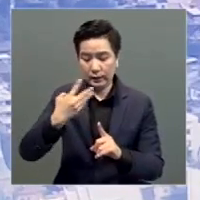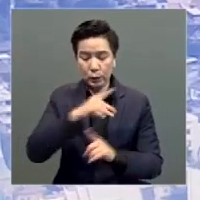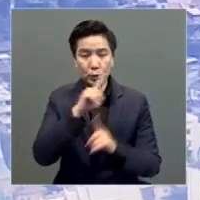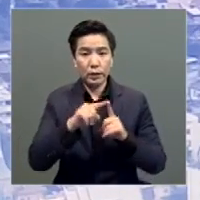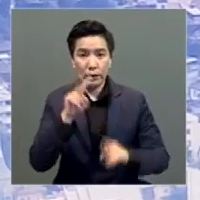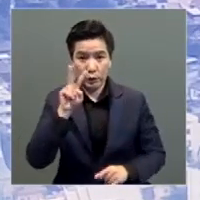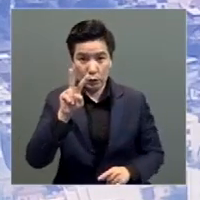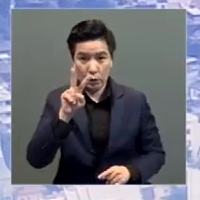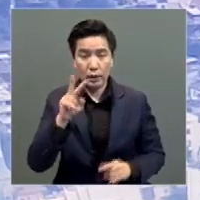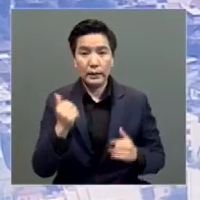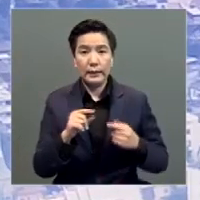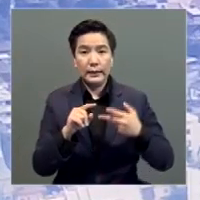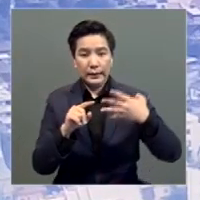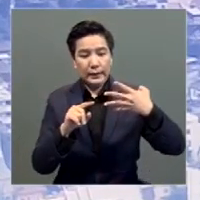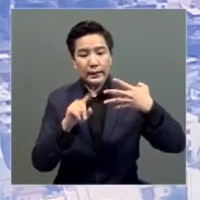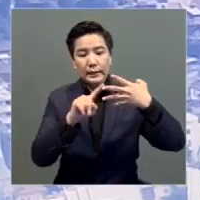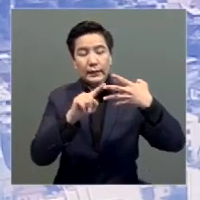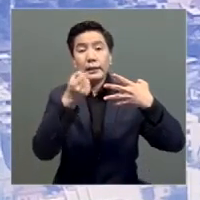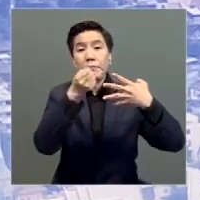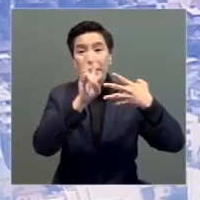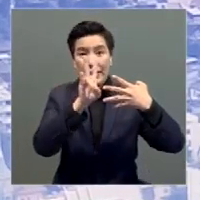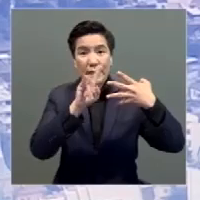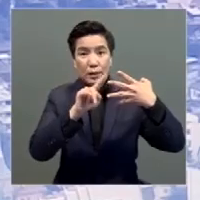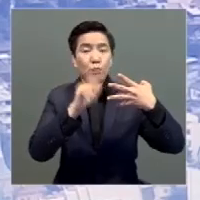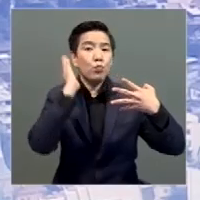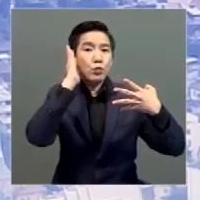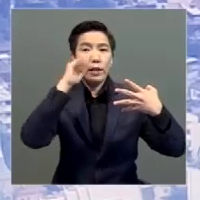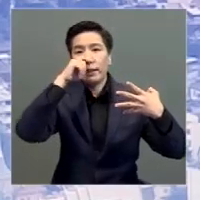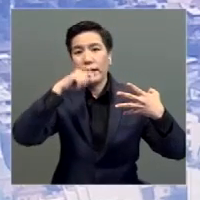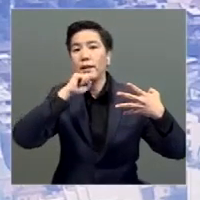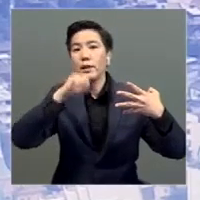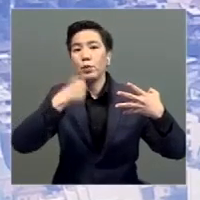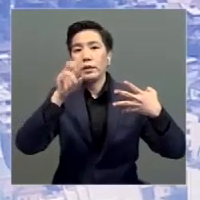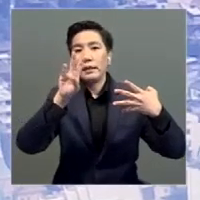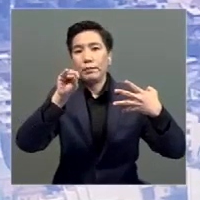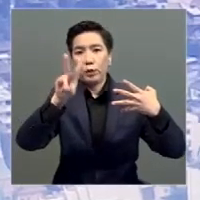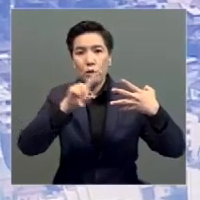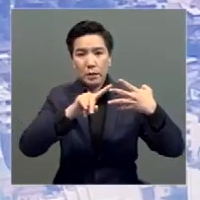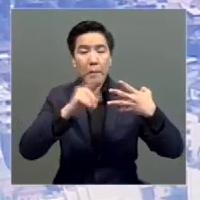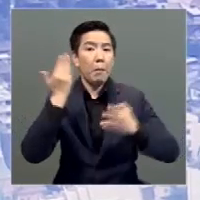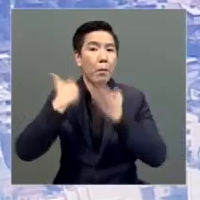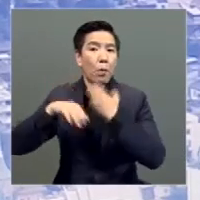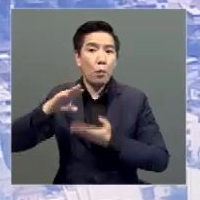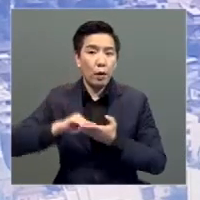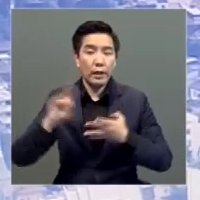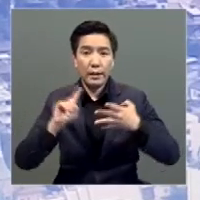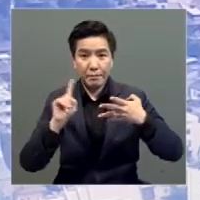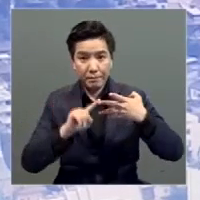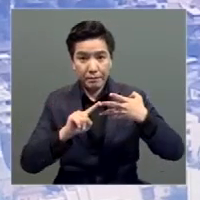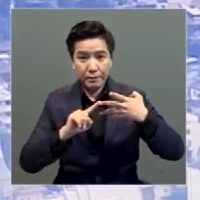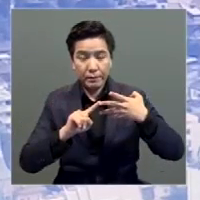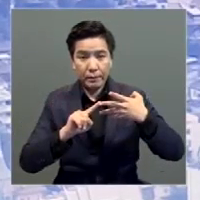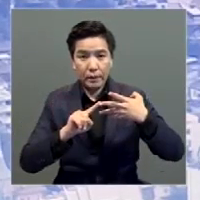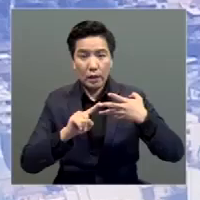นรายที่17เป็นผู้ป่วยชายไทยอายุ72ปีมีประวัติ